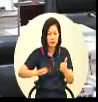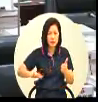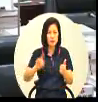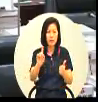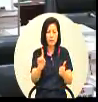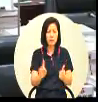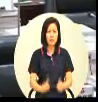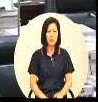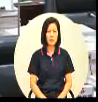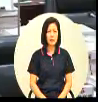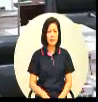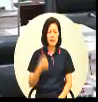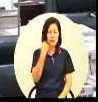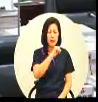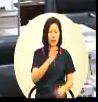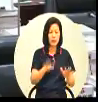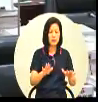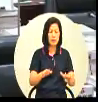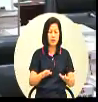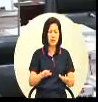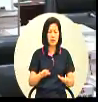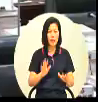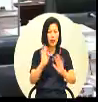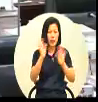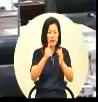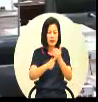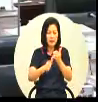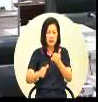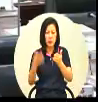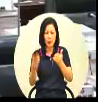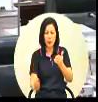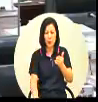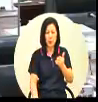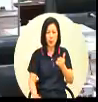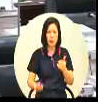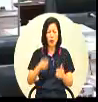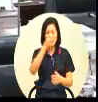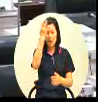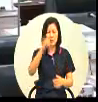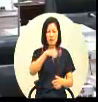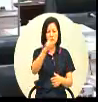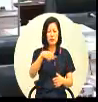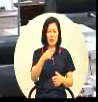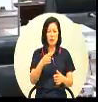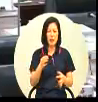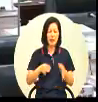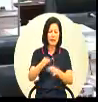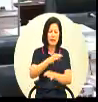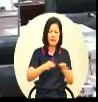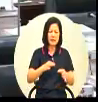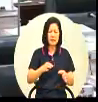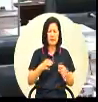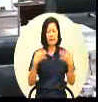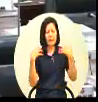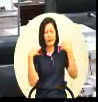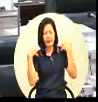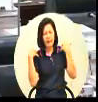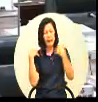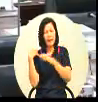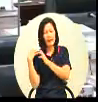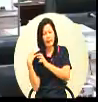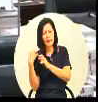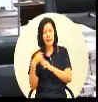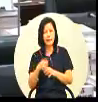响呢？台湾现在已经少子化，很多年轻人因为经济负担嘛，所以不愿意生小孩，孩子越来越